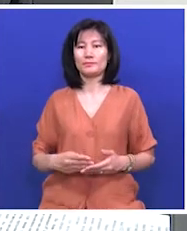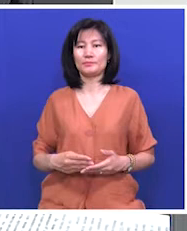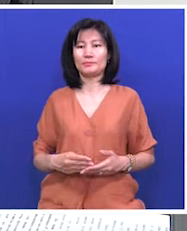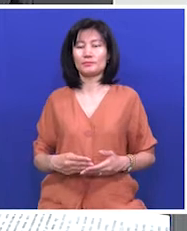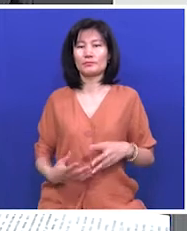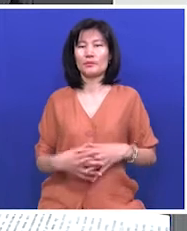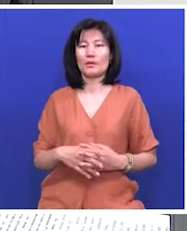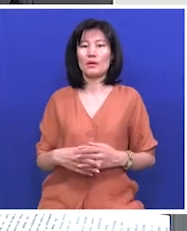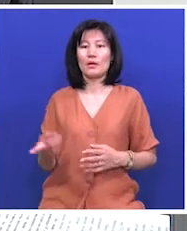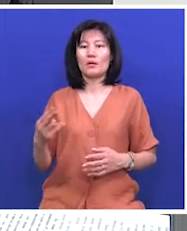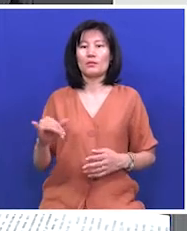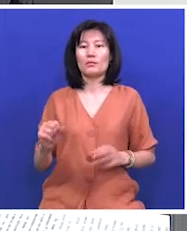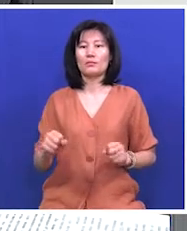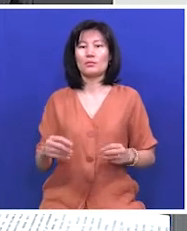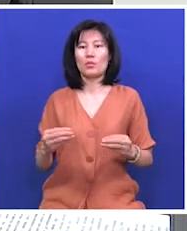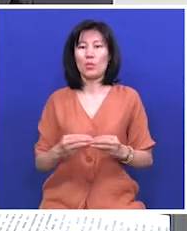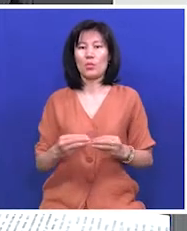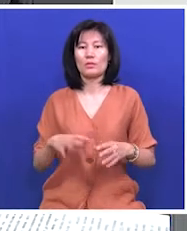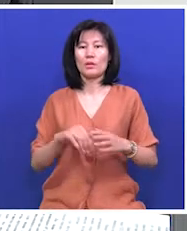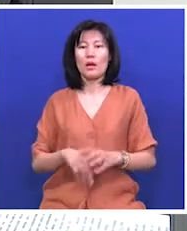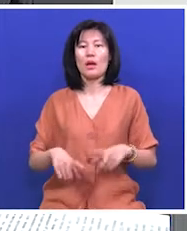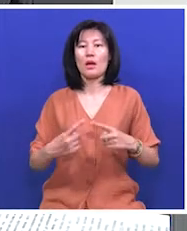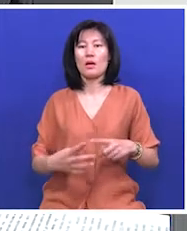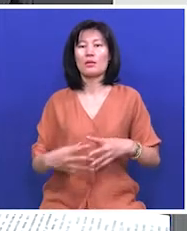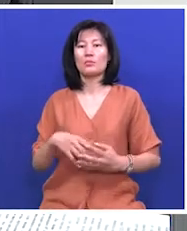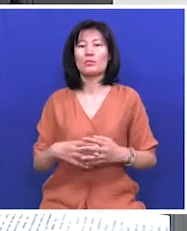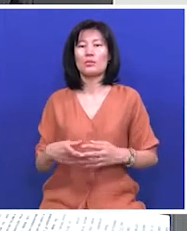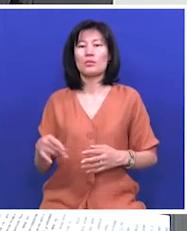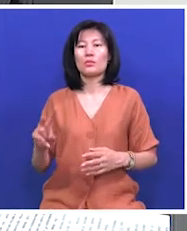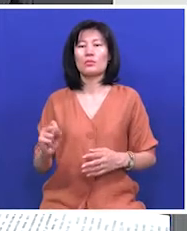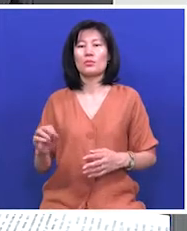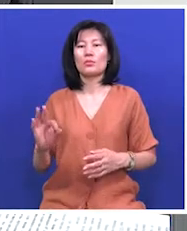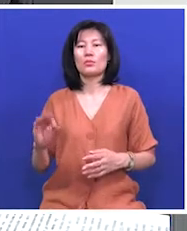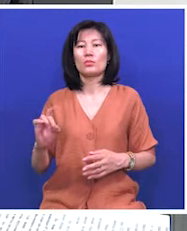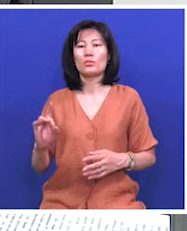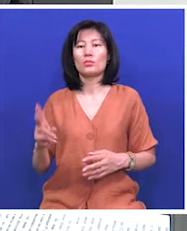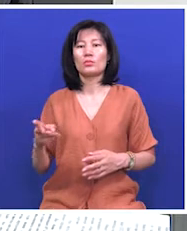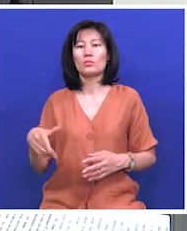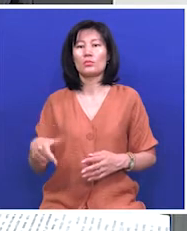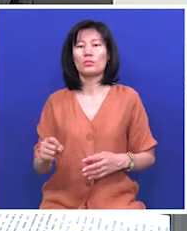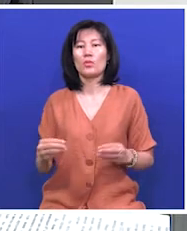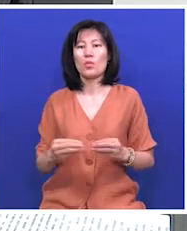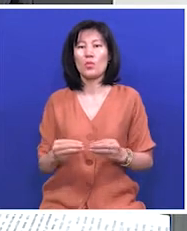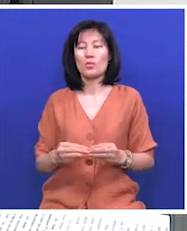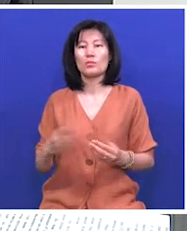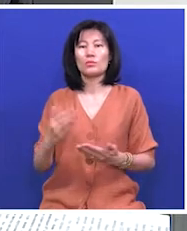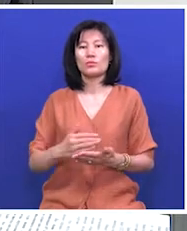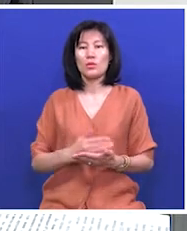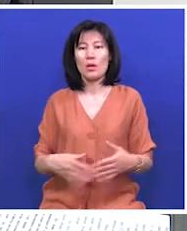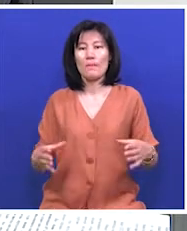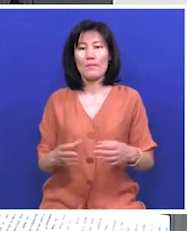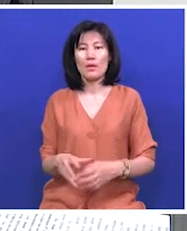барлық аудандарына, оның ішінде әрбір ауылдық округтерге 10